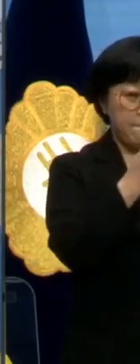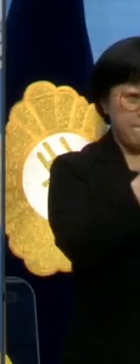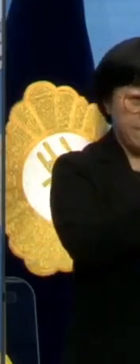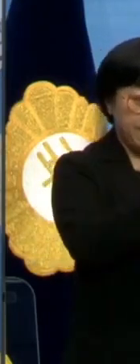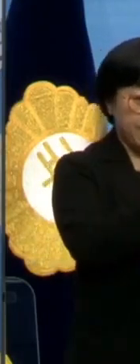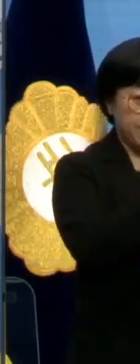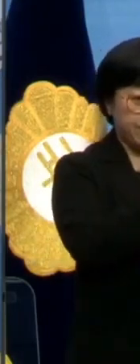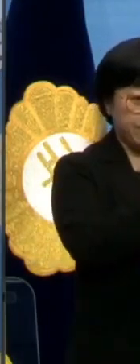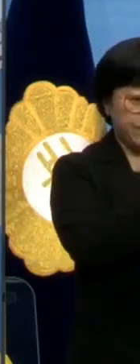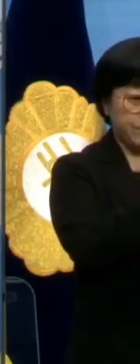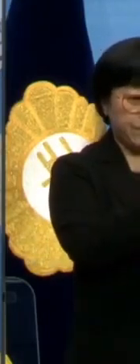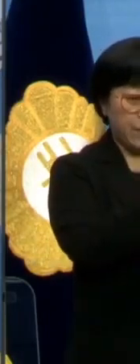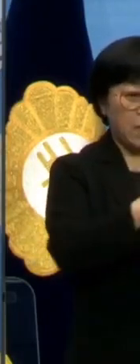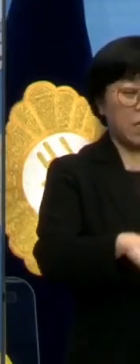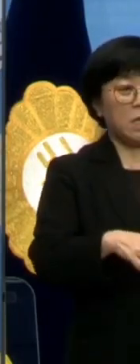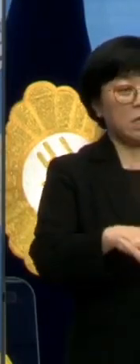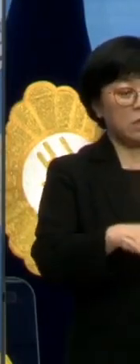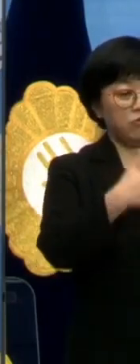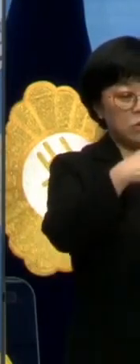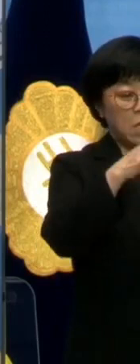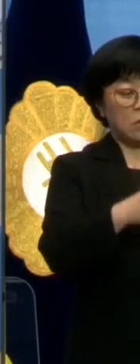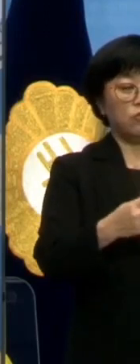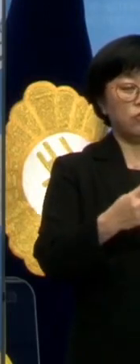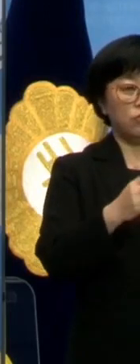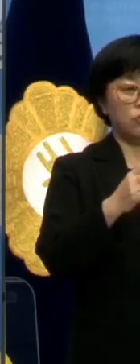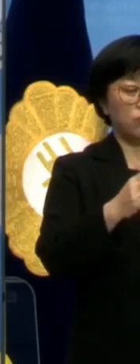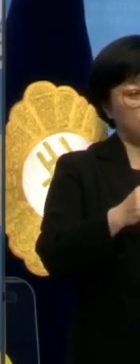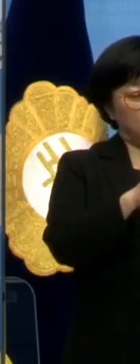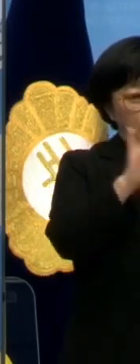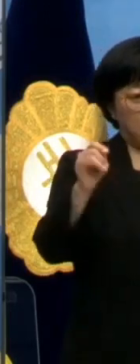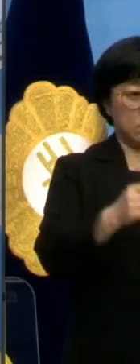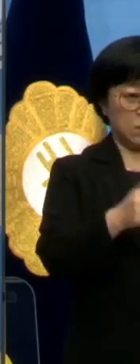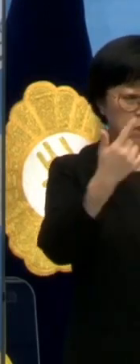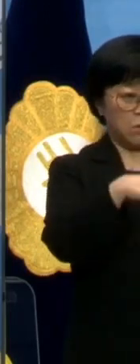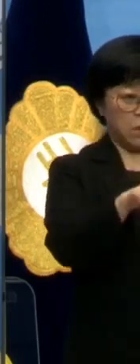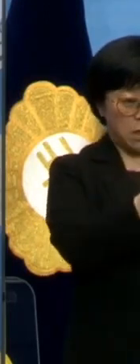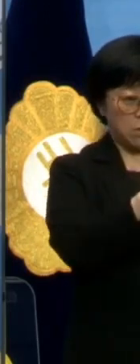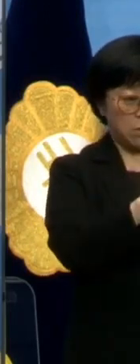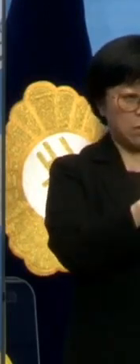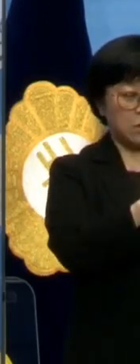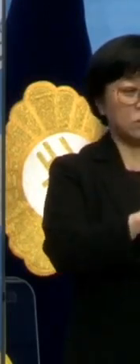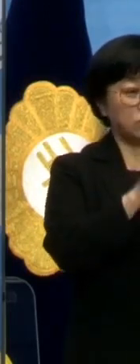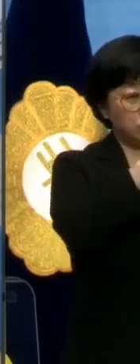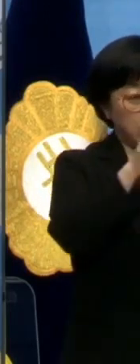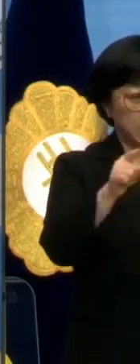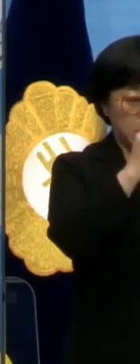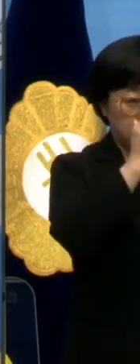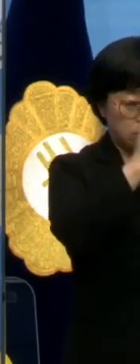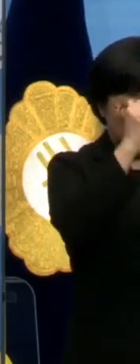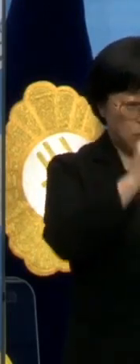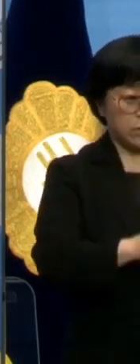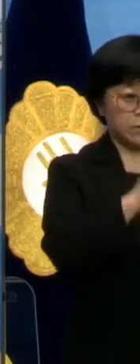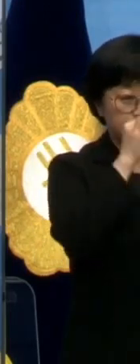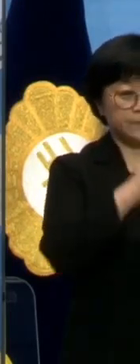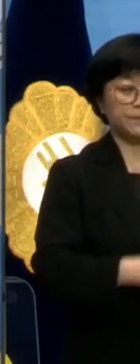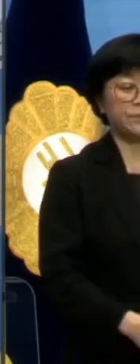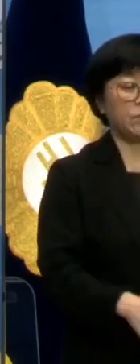주거급여 대상을 두 배로 늘리기 위한 것으로 주거급여 대상 확대를 위한 두 가지 핵심 내용을 담고